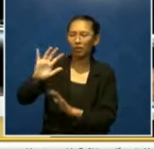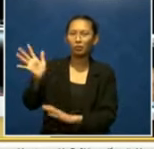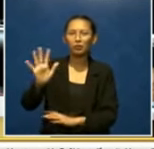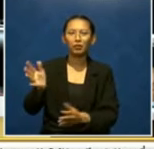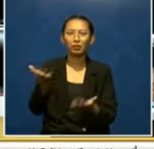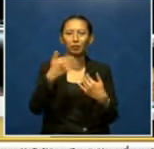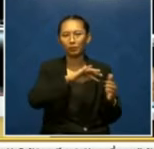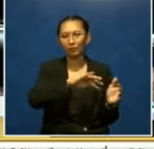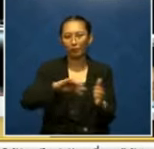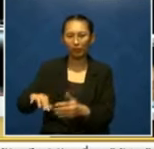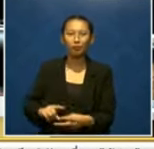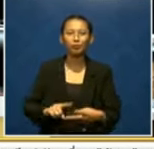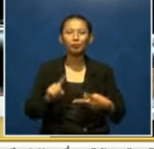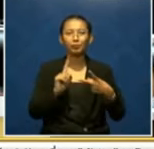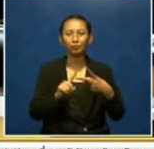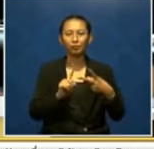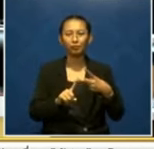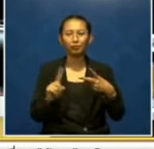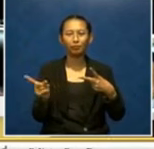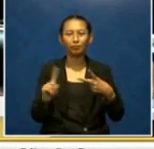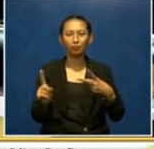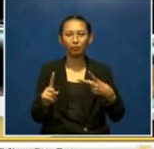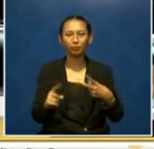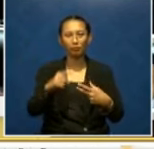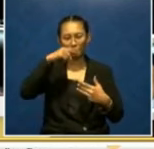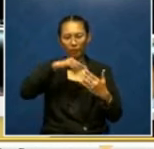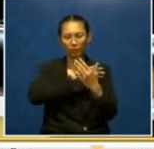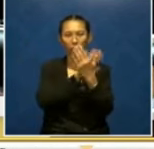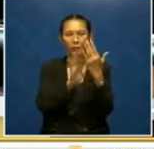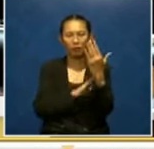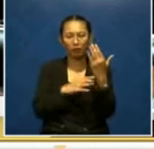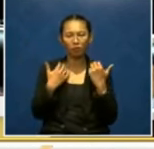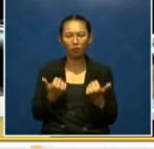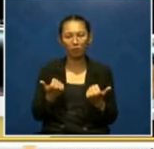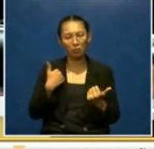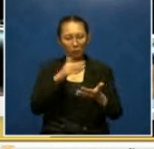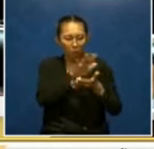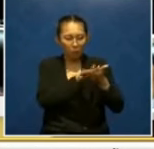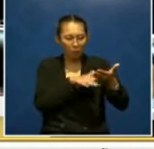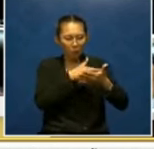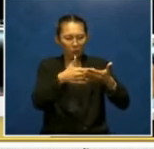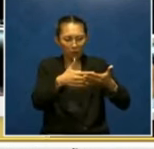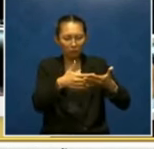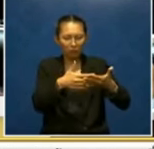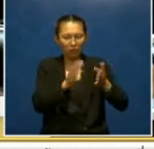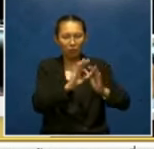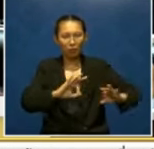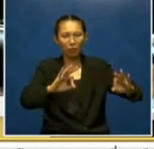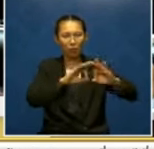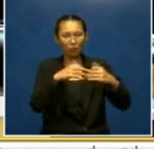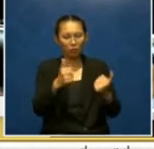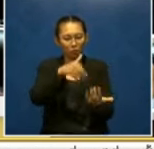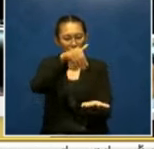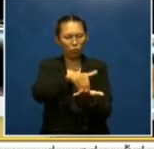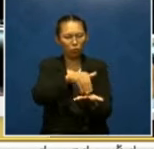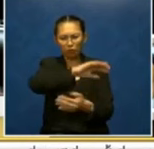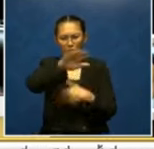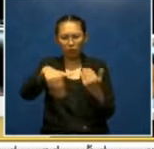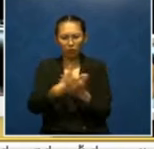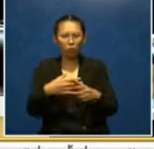2ของเรานะคะก็คือทางประเทศไทยเราอะค่ะยังไม่ได้มีแผนแม่บทที่เป็นของส่วนกลางหรือที่ทุกหน่วยงานยอ